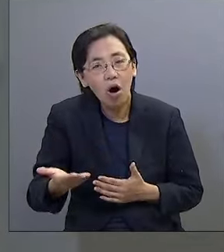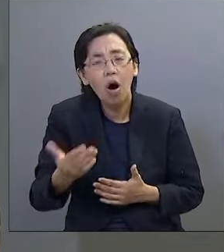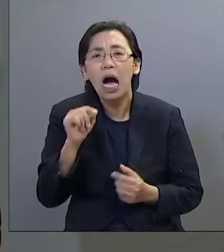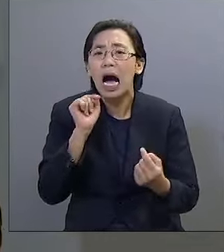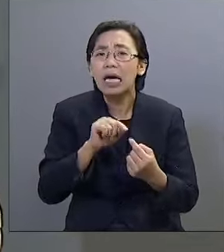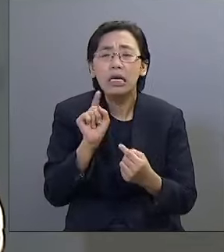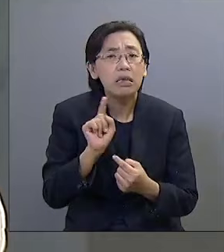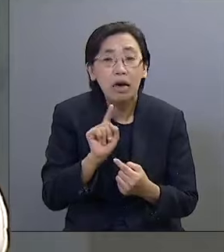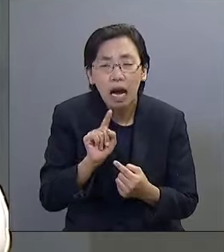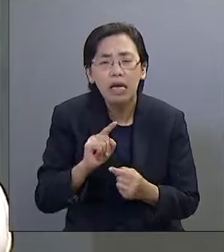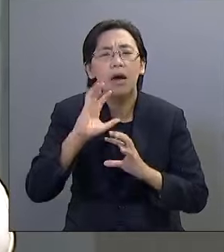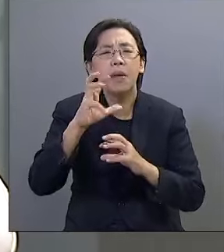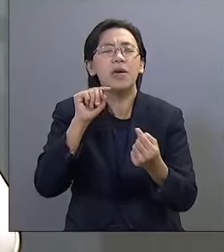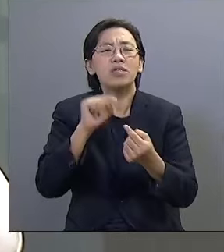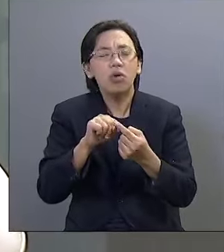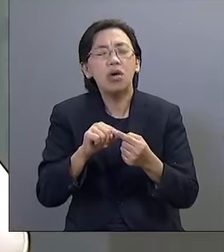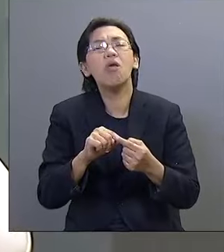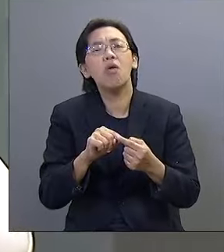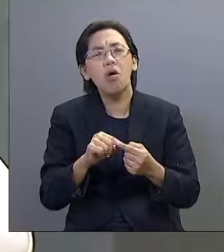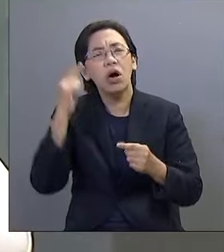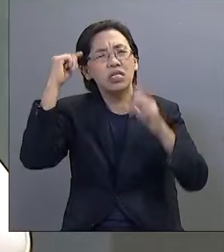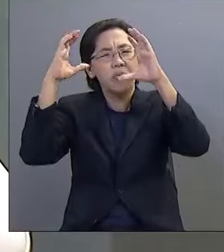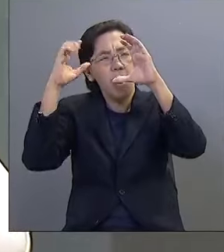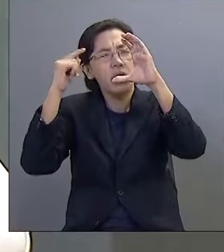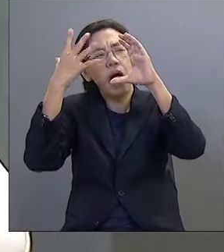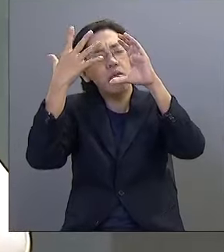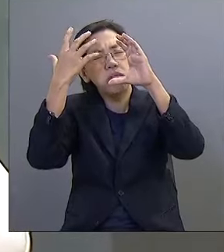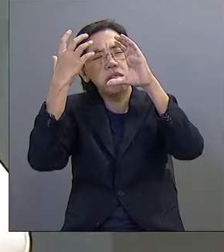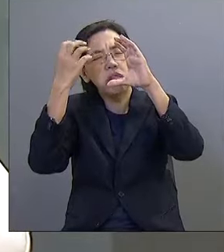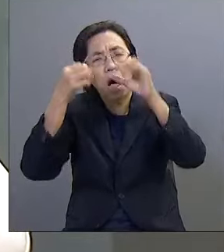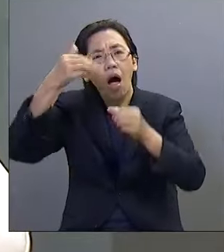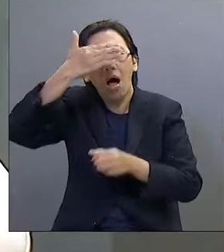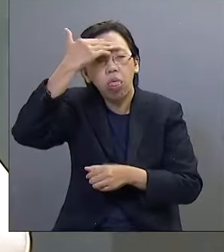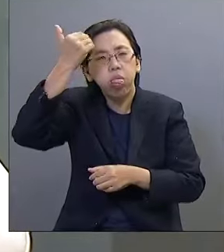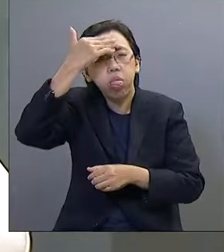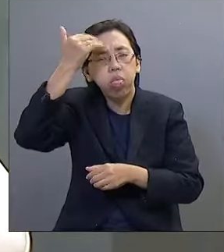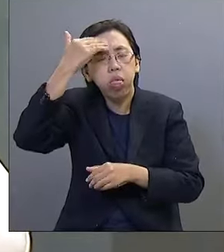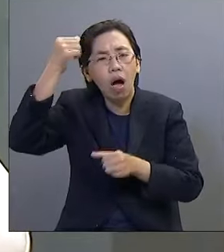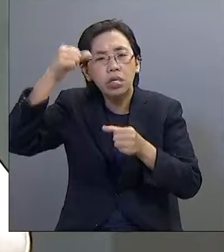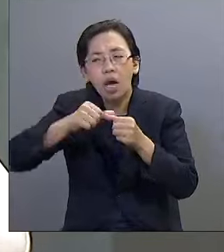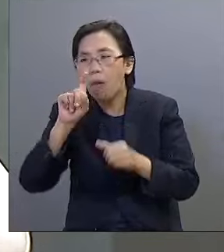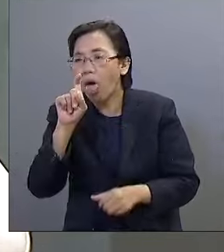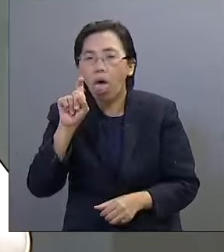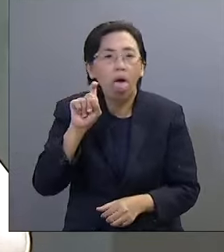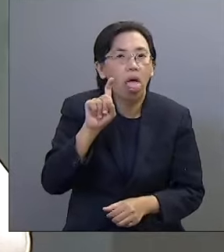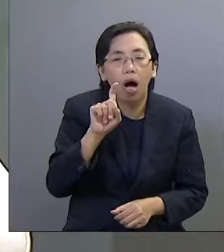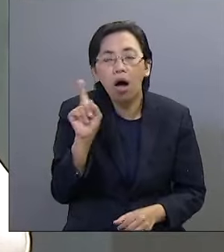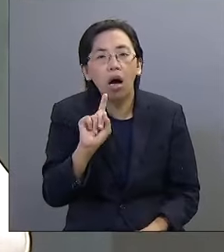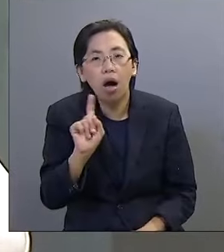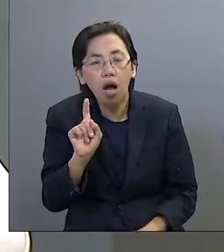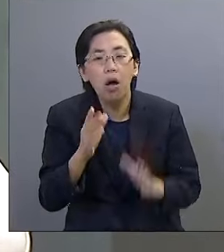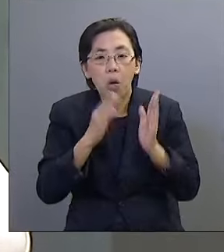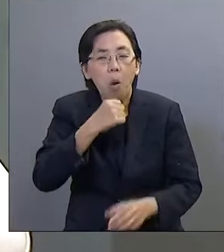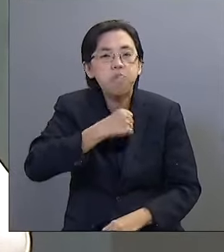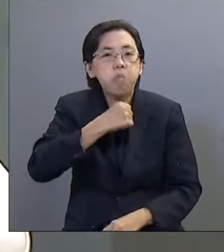มองเสื่อมนะคะที่ว่ามีการทำงานที่แย่ลงได้อย่างที่เรียนคุณผู้ชมไปนะคะว่าภาวะสมองเสื่อมเนี่ยนะวันนี้ไม่ได้เกิดขึ้นแค่เฉพาะกับผู้สูงวั